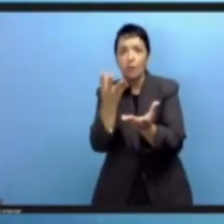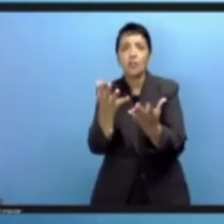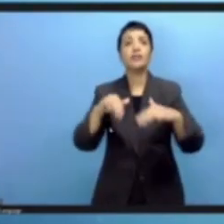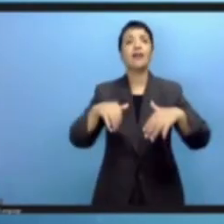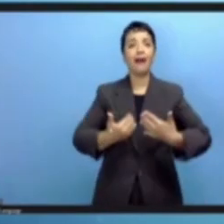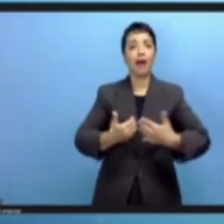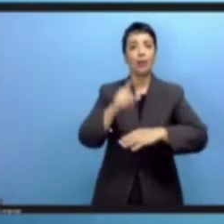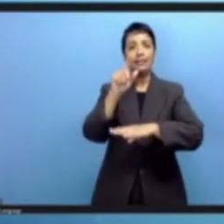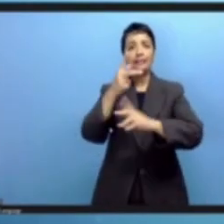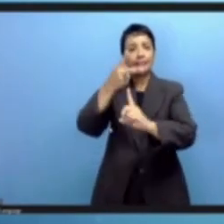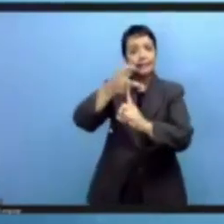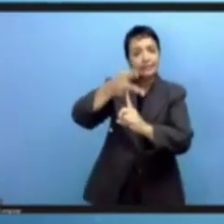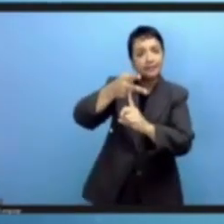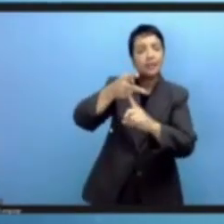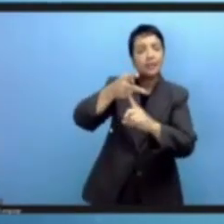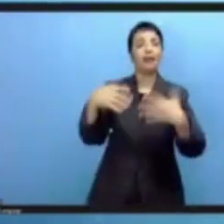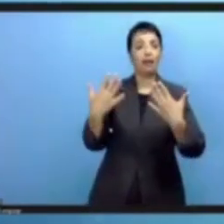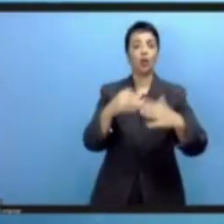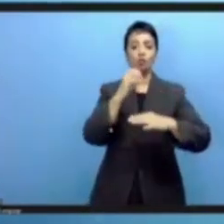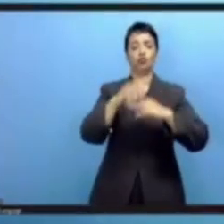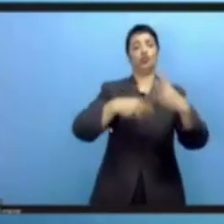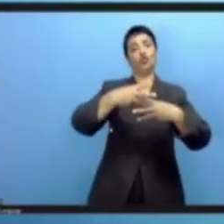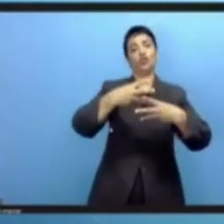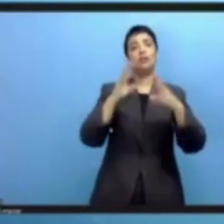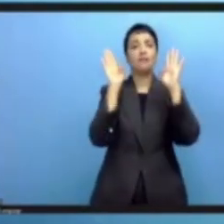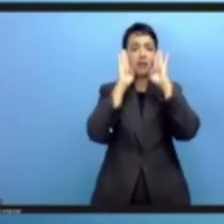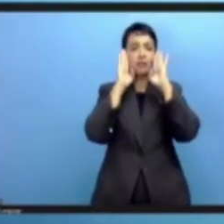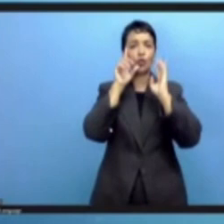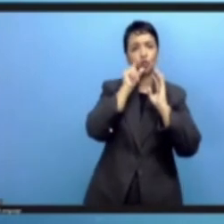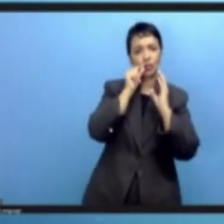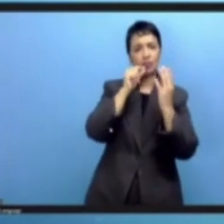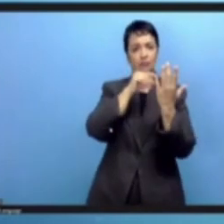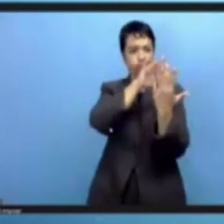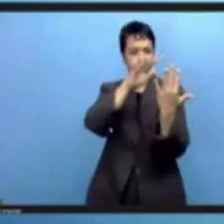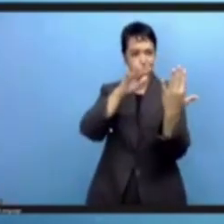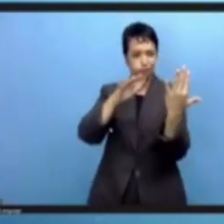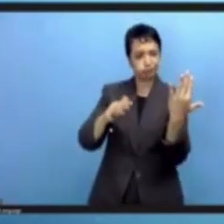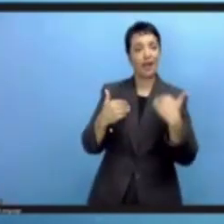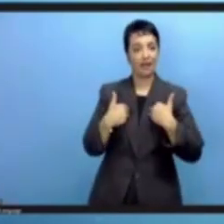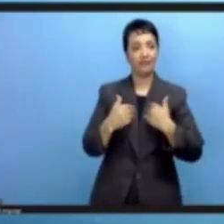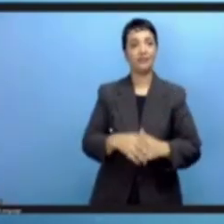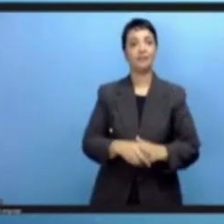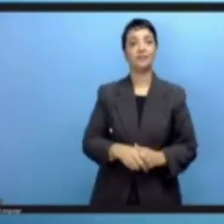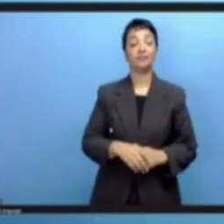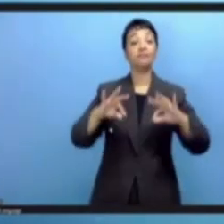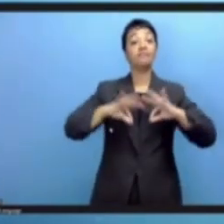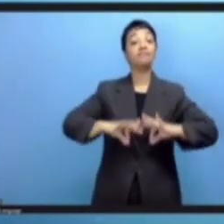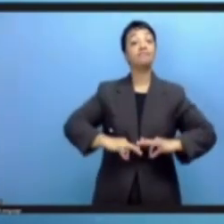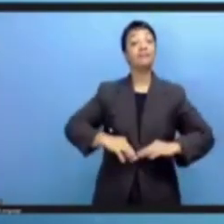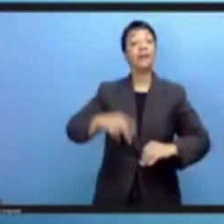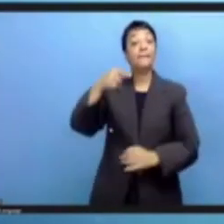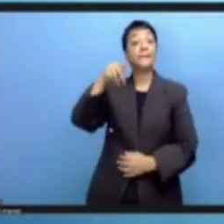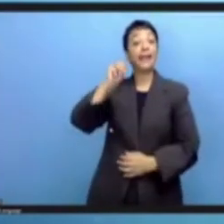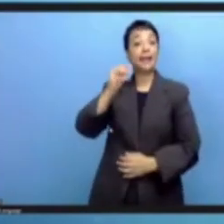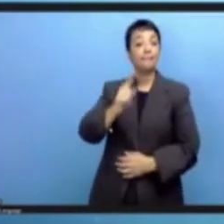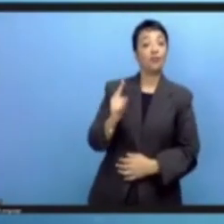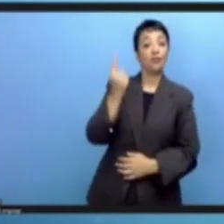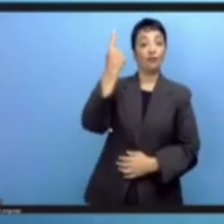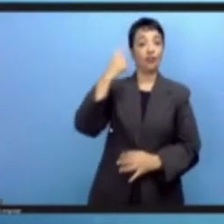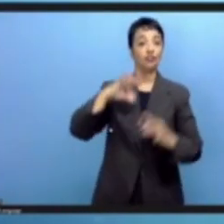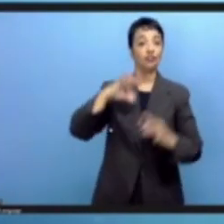connaissent une forte population, autour de 80%, qui trouvent de façon première leurs renseignements sur